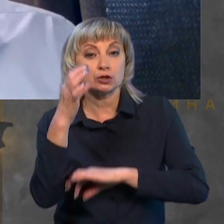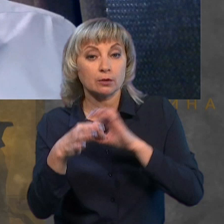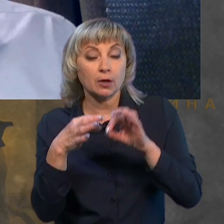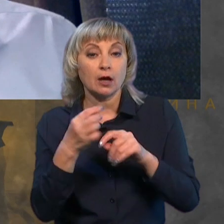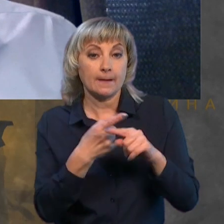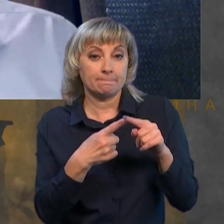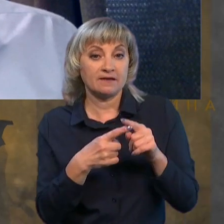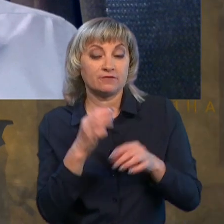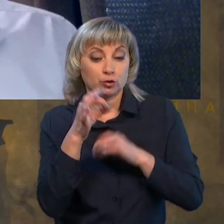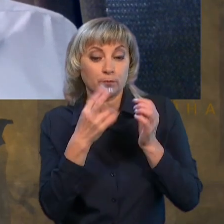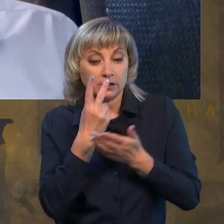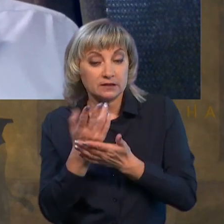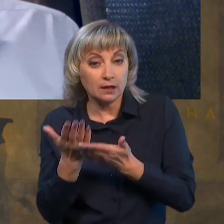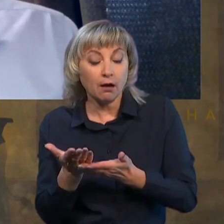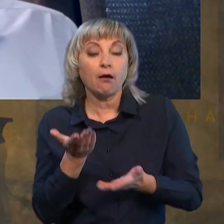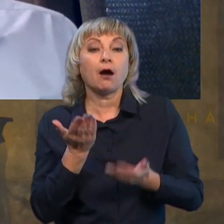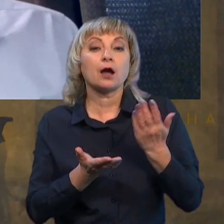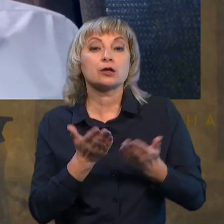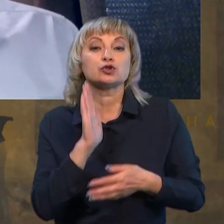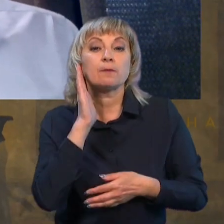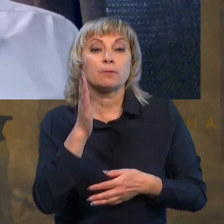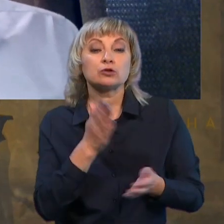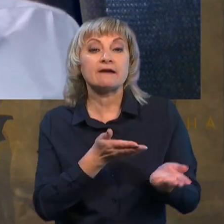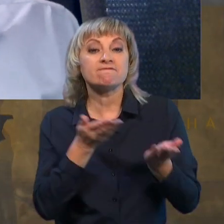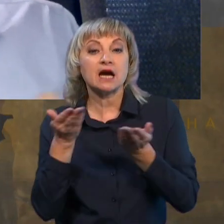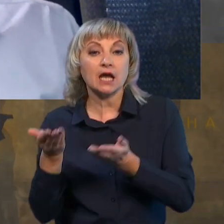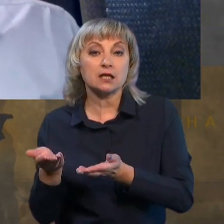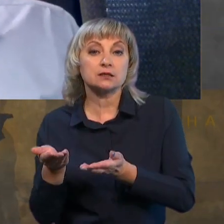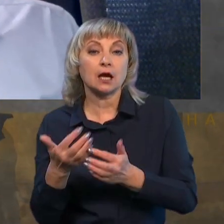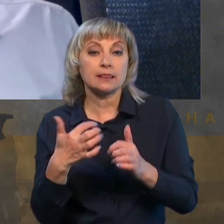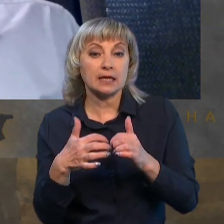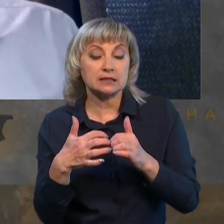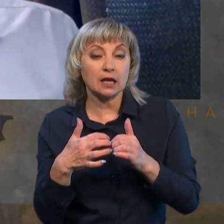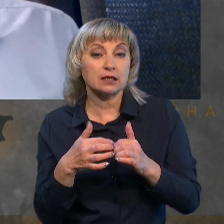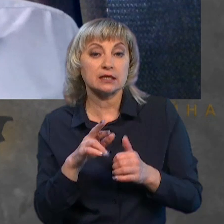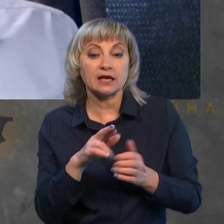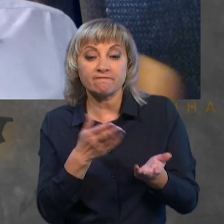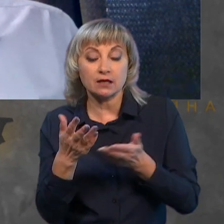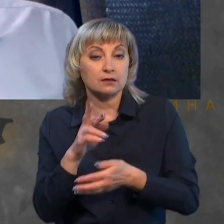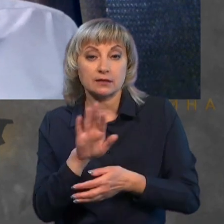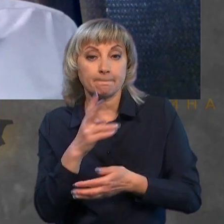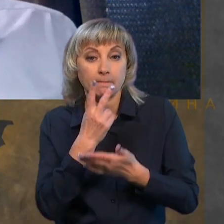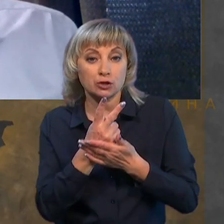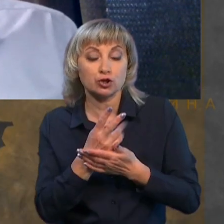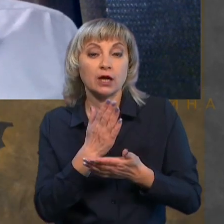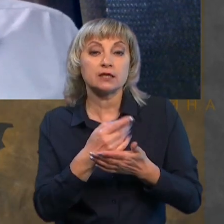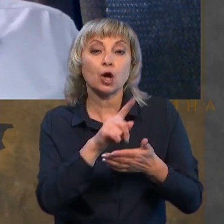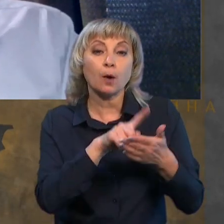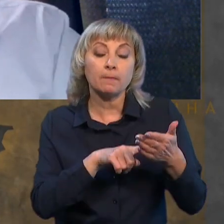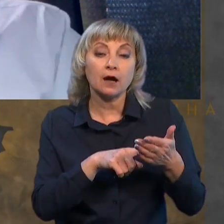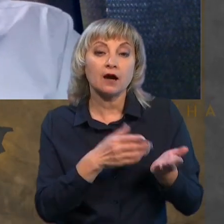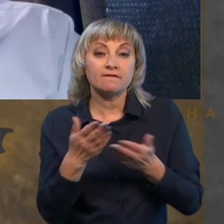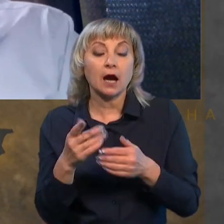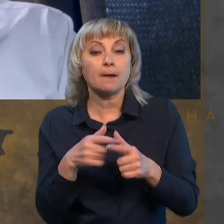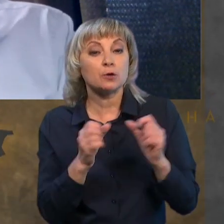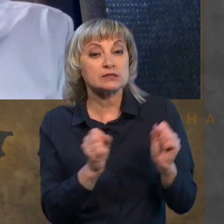якщо подивитися, дивіться. А якщо буде варіант, нейтрального варіанту я не бачу. Тобто є або оптимістичний варіант тепла зима,